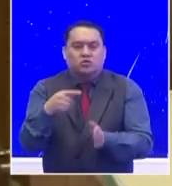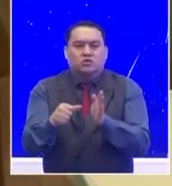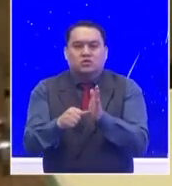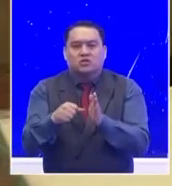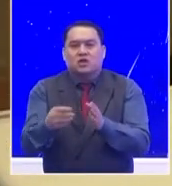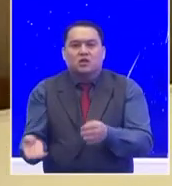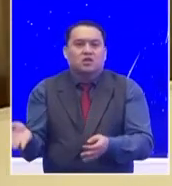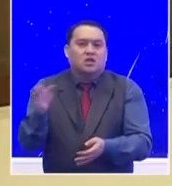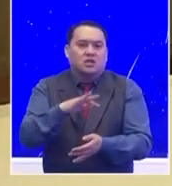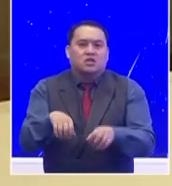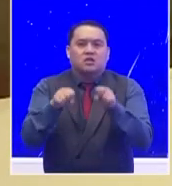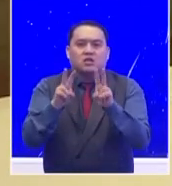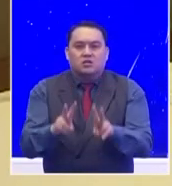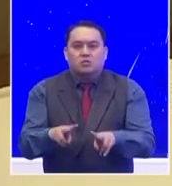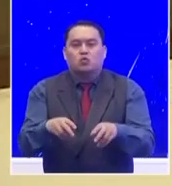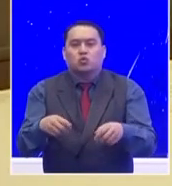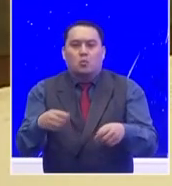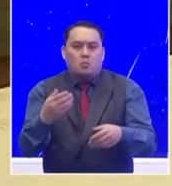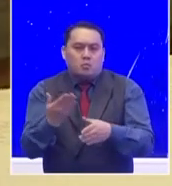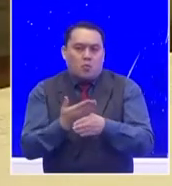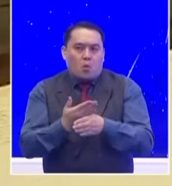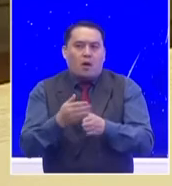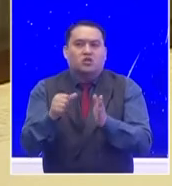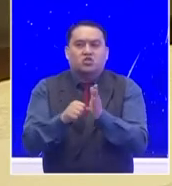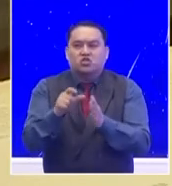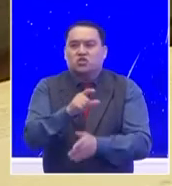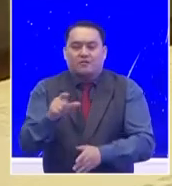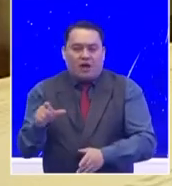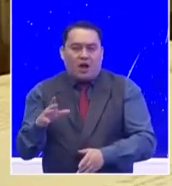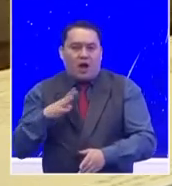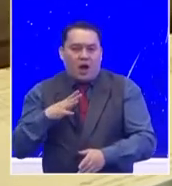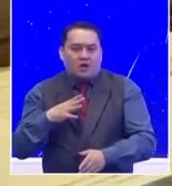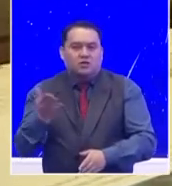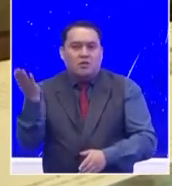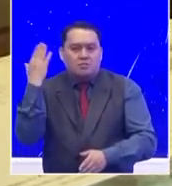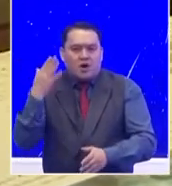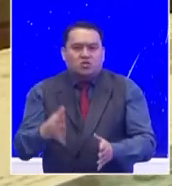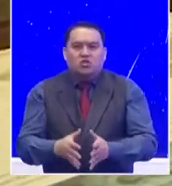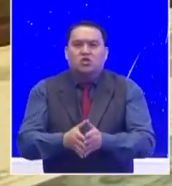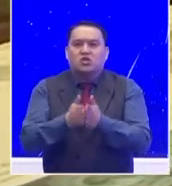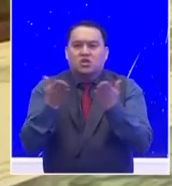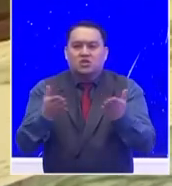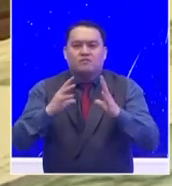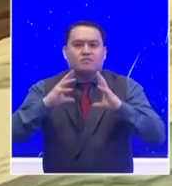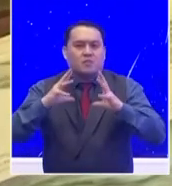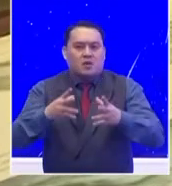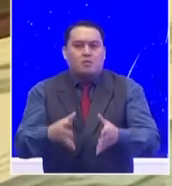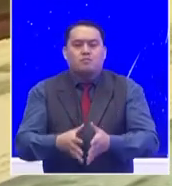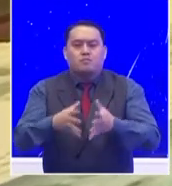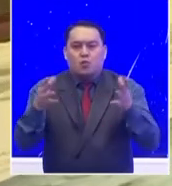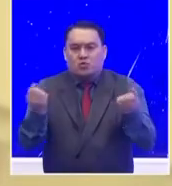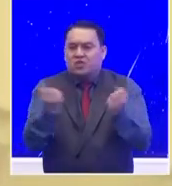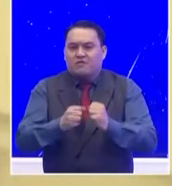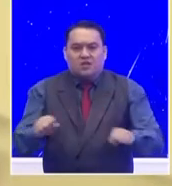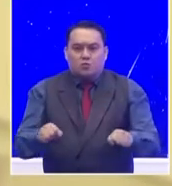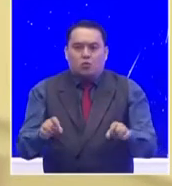страниц, требуется специальная машина и помощь 6 человек. Это одна из самых больших книг в мире. Сделать ее больше было